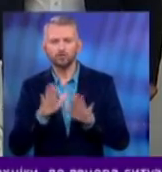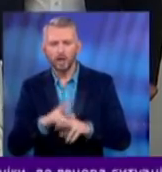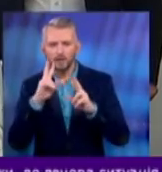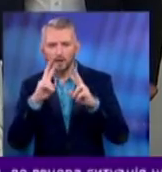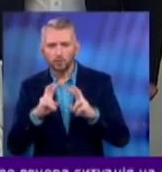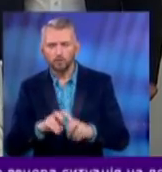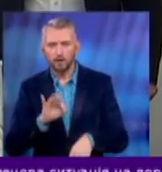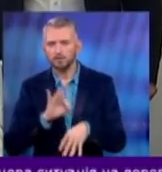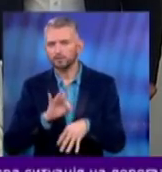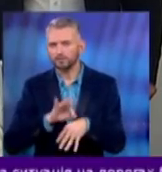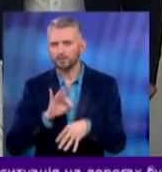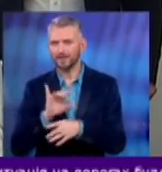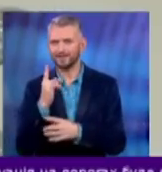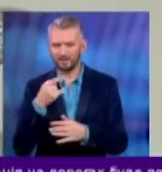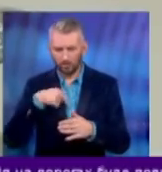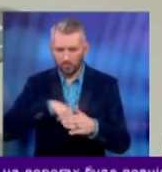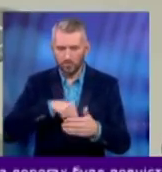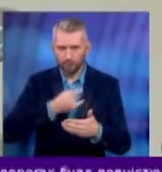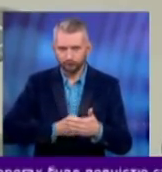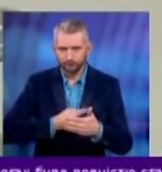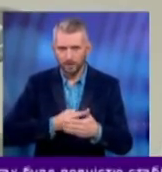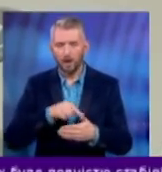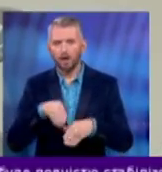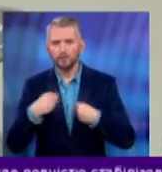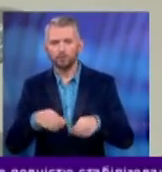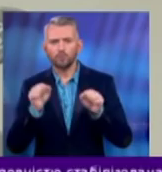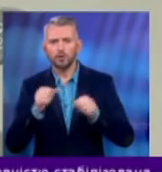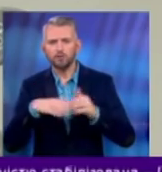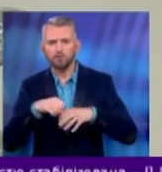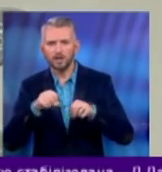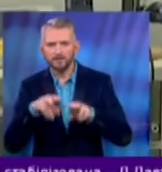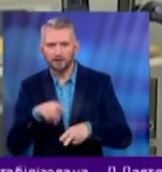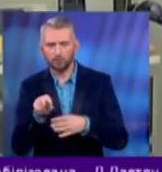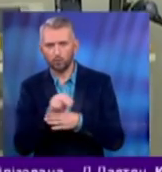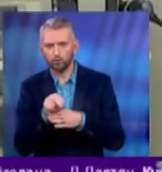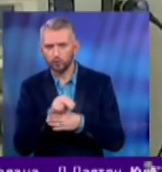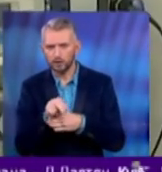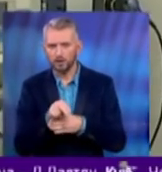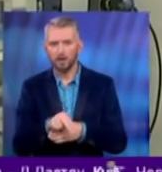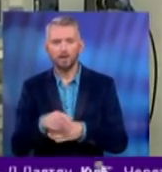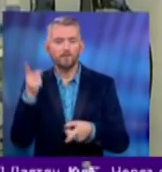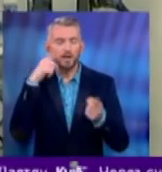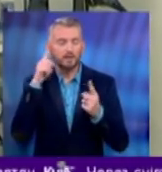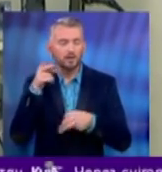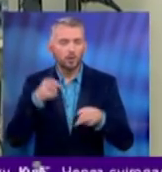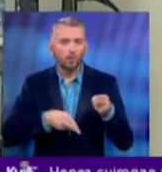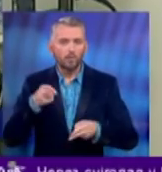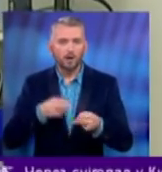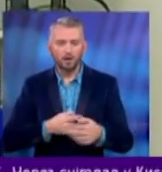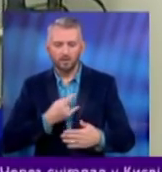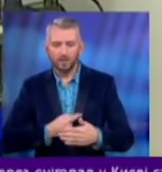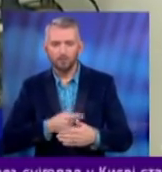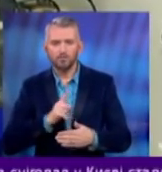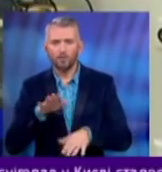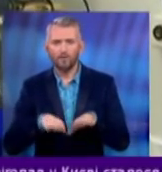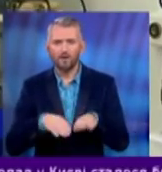діагностувати патології дитини в утробі матері, а й дають можливість фахівцям їх усунути. Фантастичні операції немовлятам, які